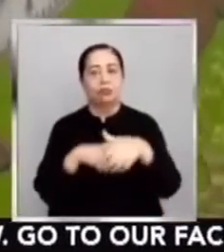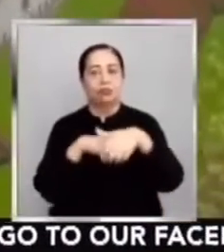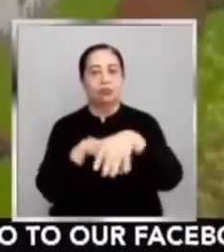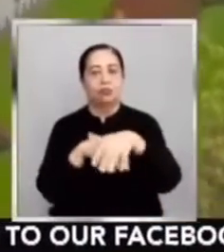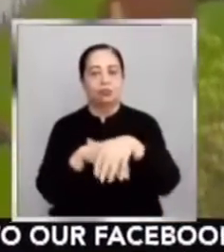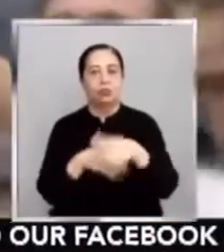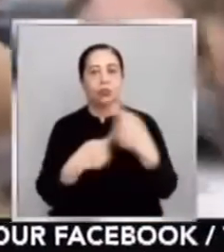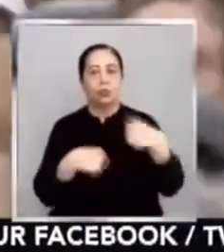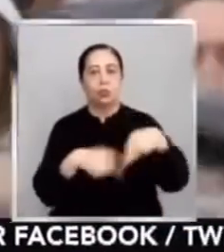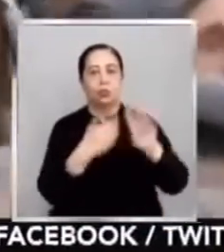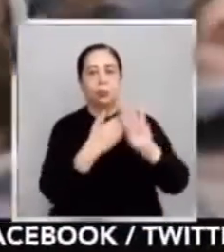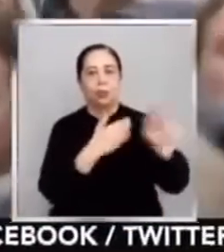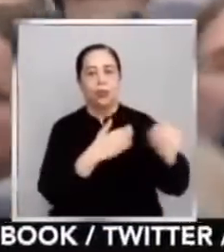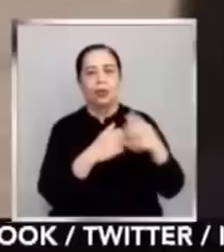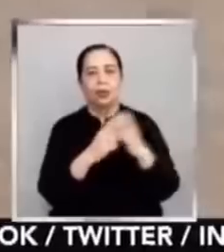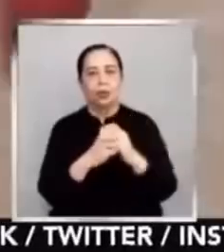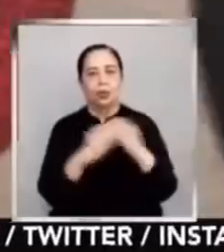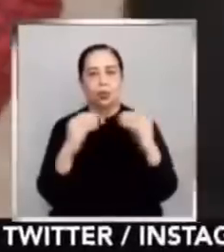Buckingham Palace.